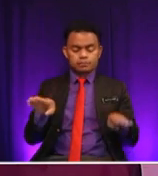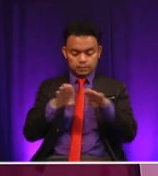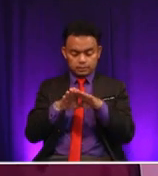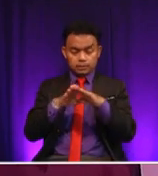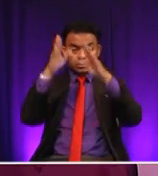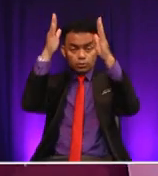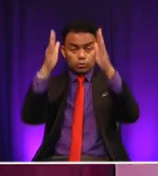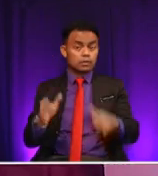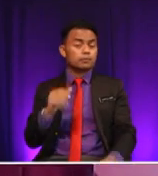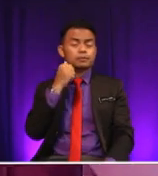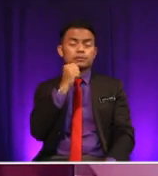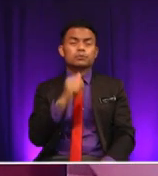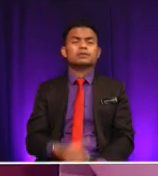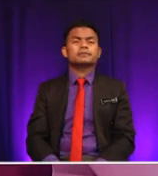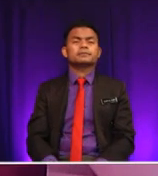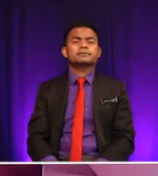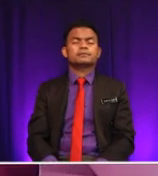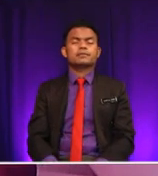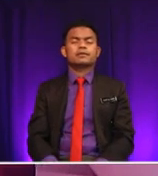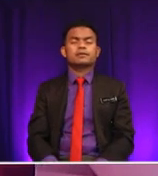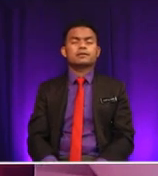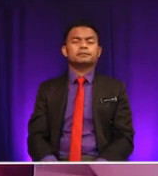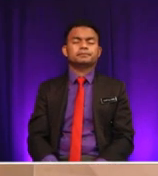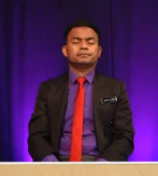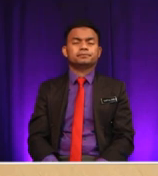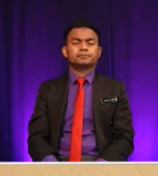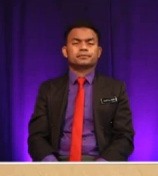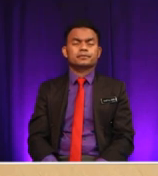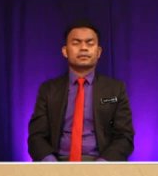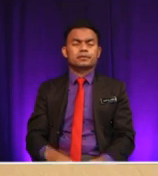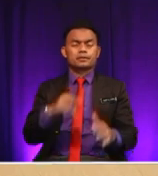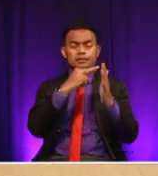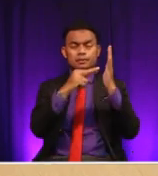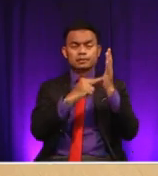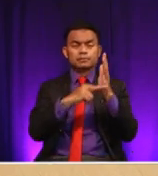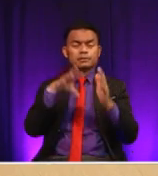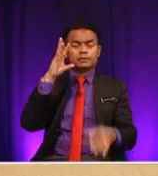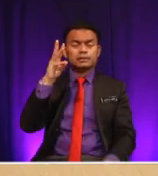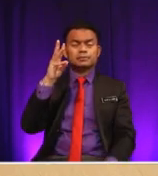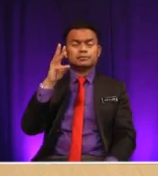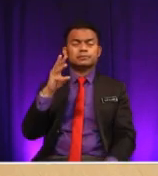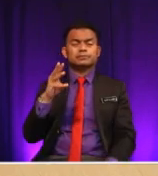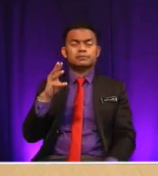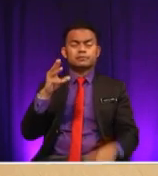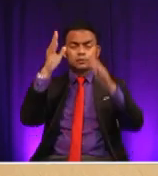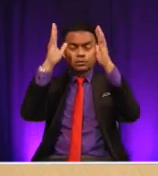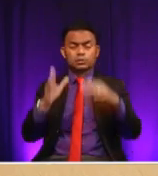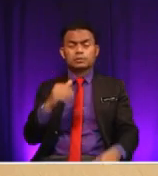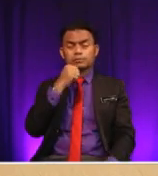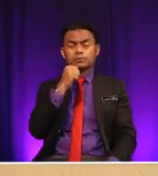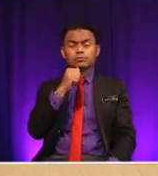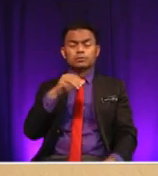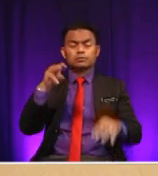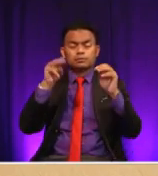Oke ini dibuktikan pada rangka yang keenam orang perempuan manusia juga kehormatan dirinya